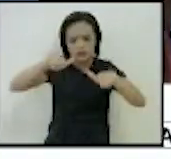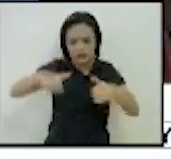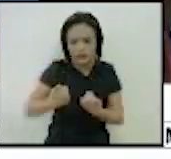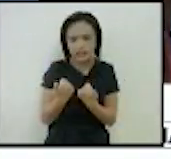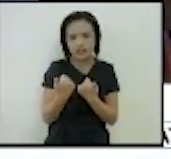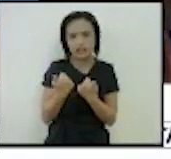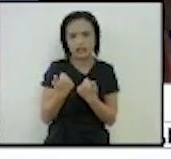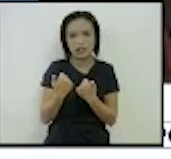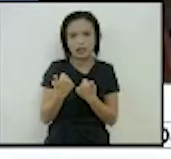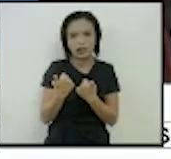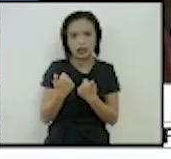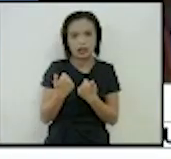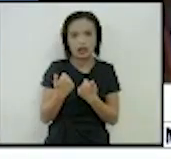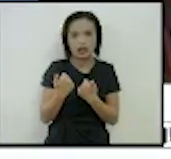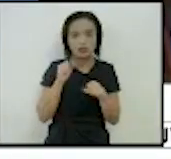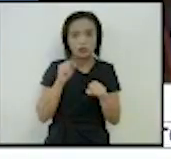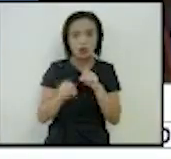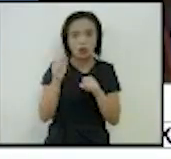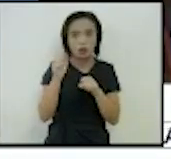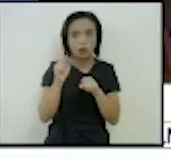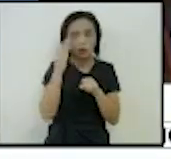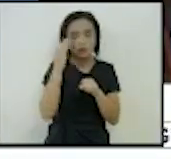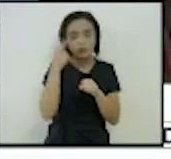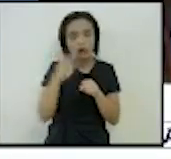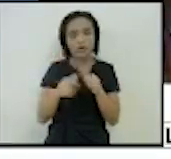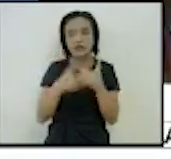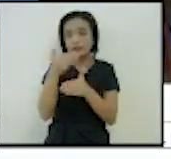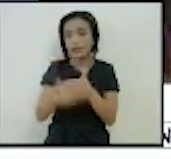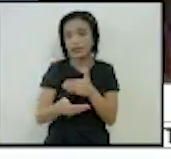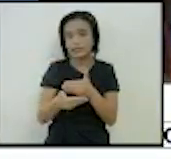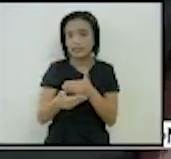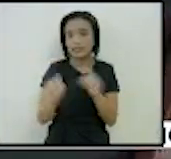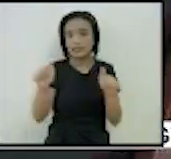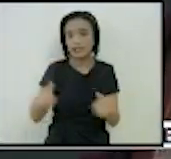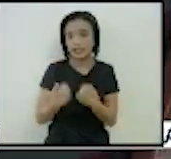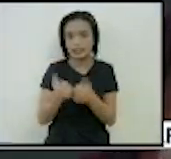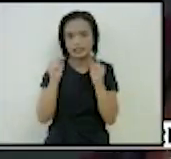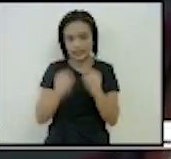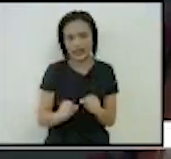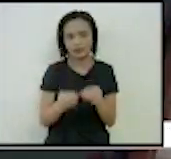po ng mga SIM registration in remote areas, ma-address po natin yon.